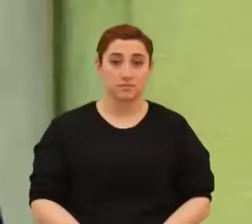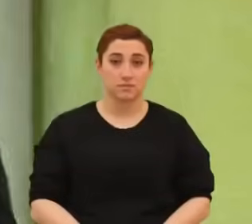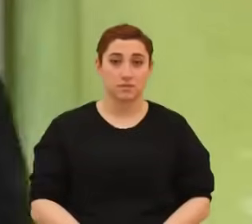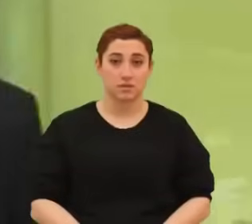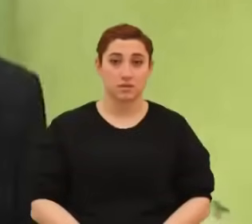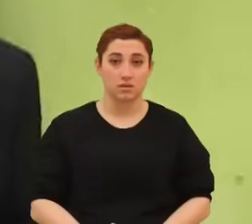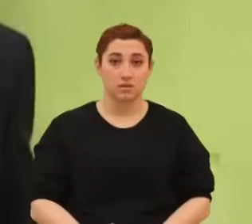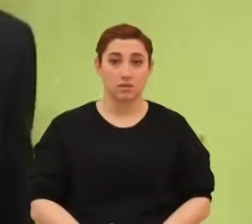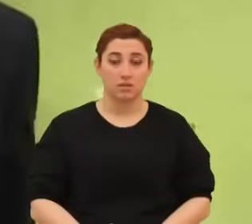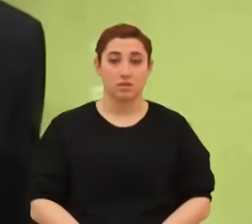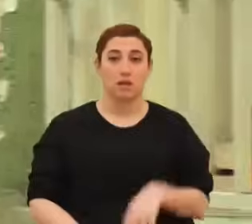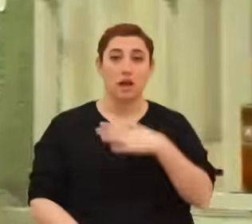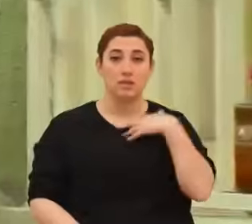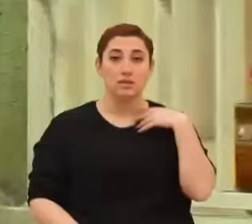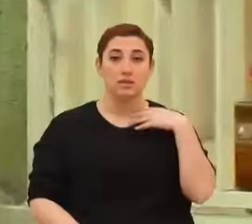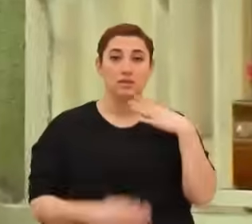çıkıyor. Anne.